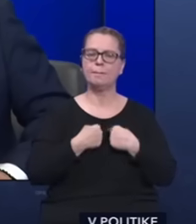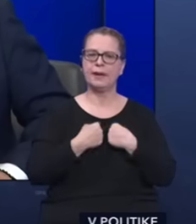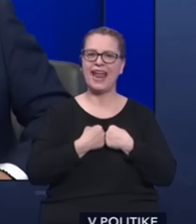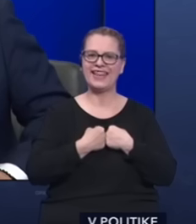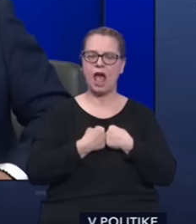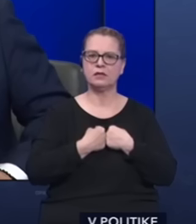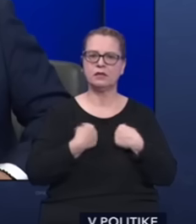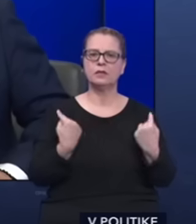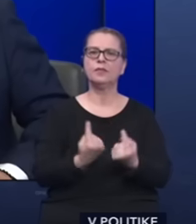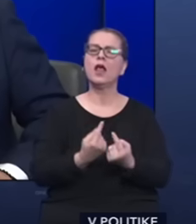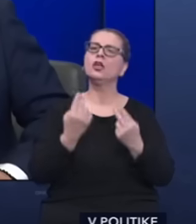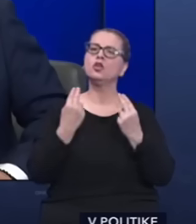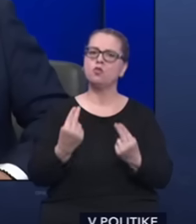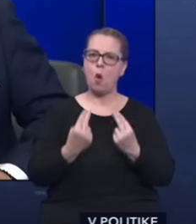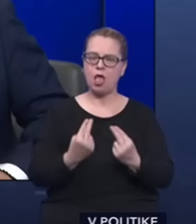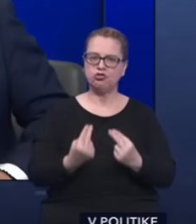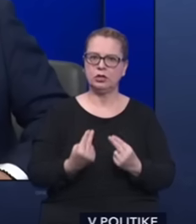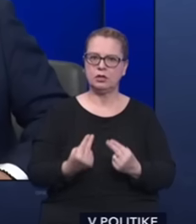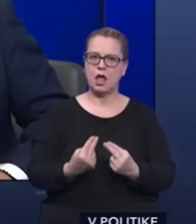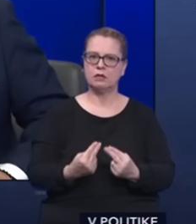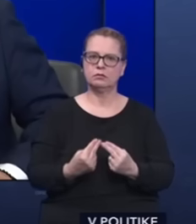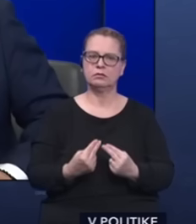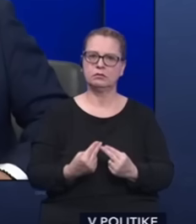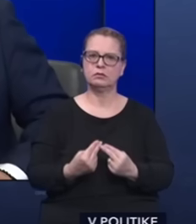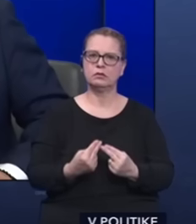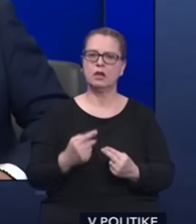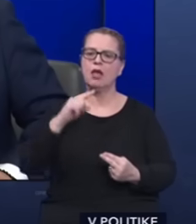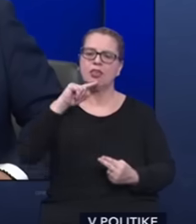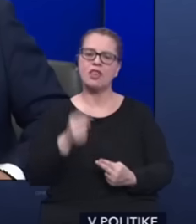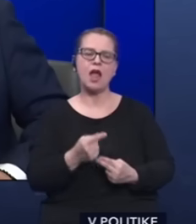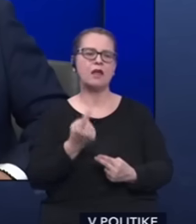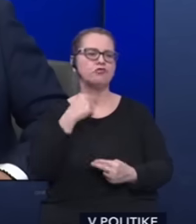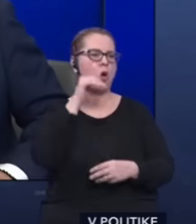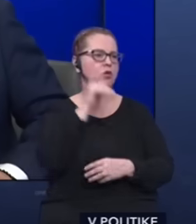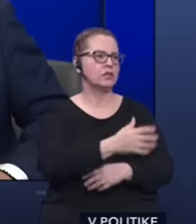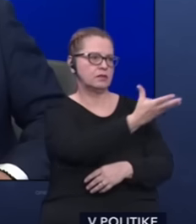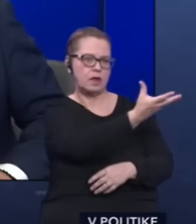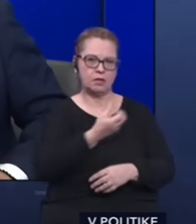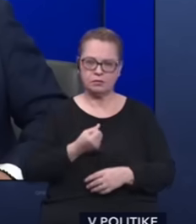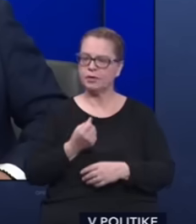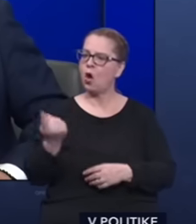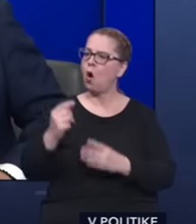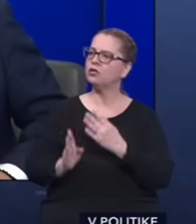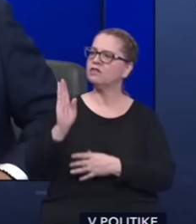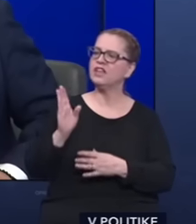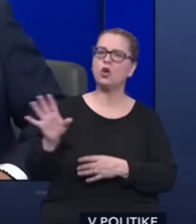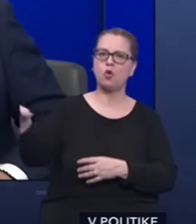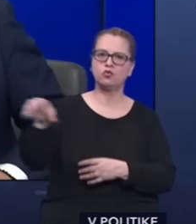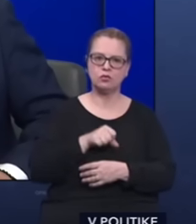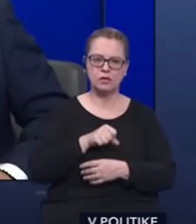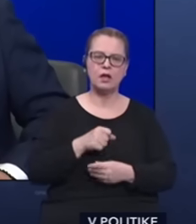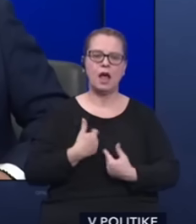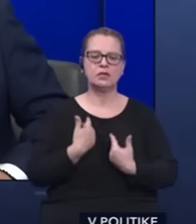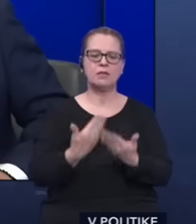je dôležité, aby sme najlepšie zo západu a najlepšie z východu pre Slovákov dali. Ak ideme sa baviť takýmto